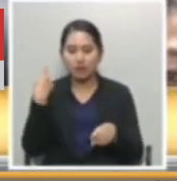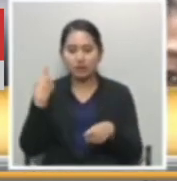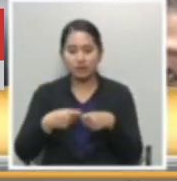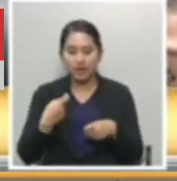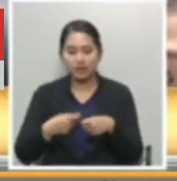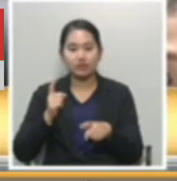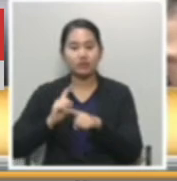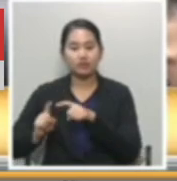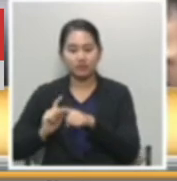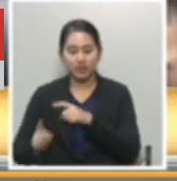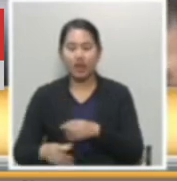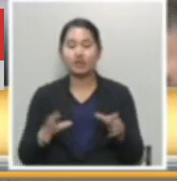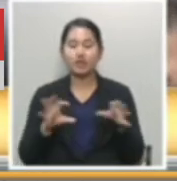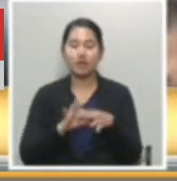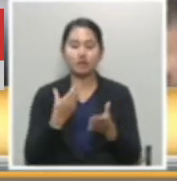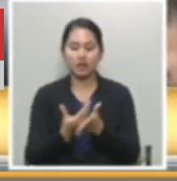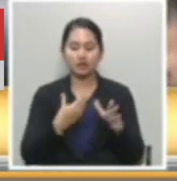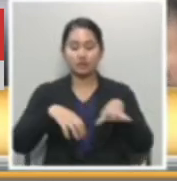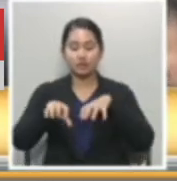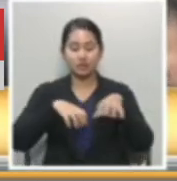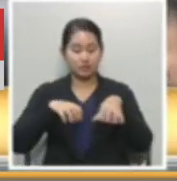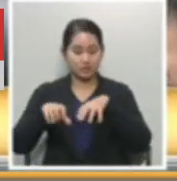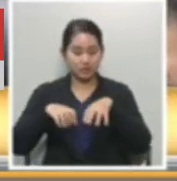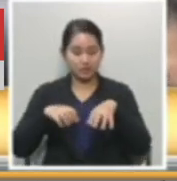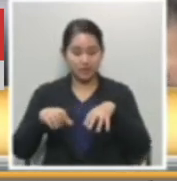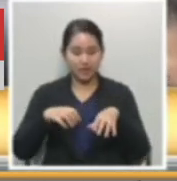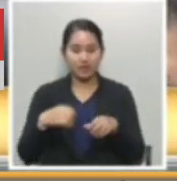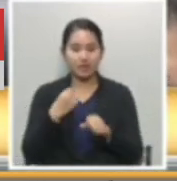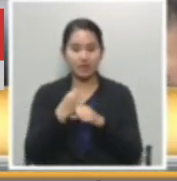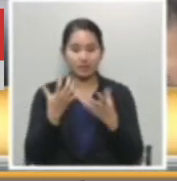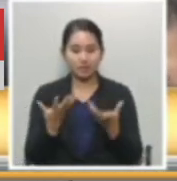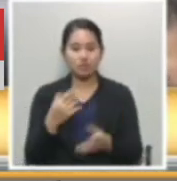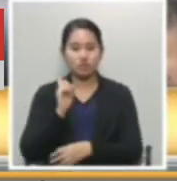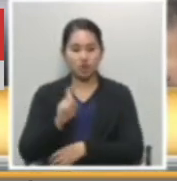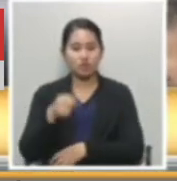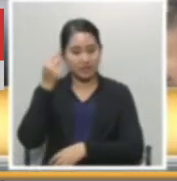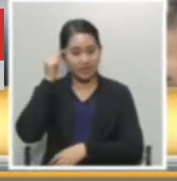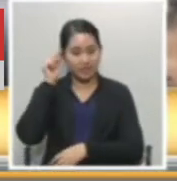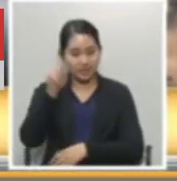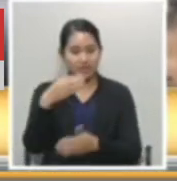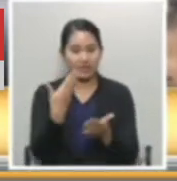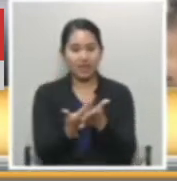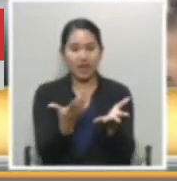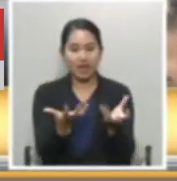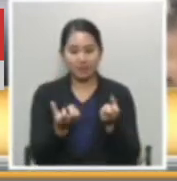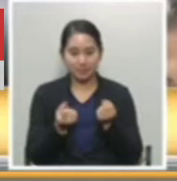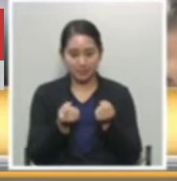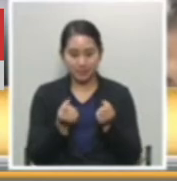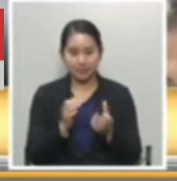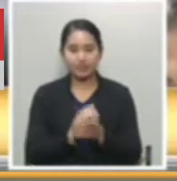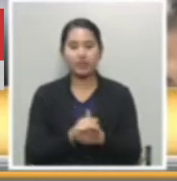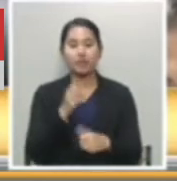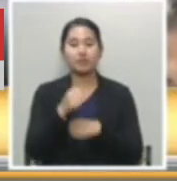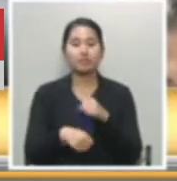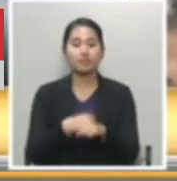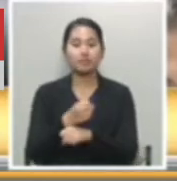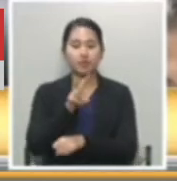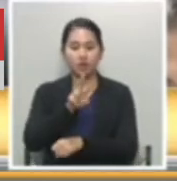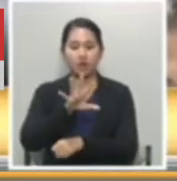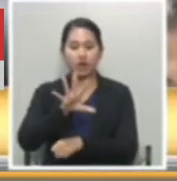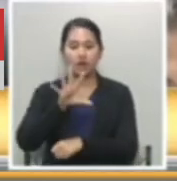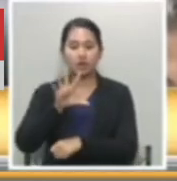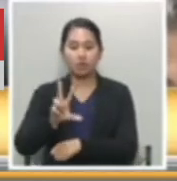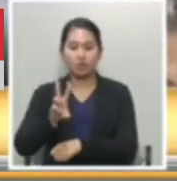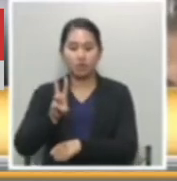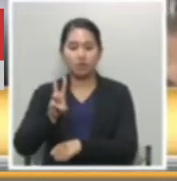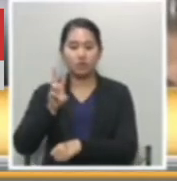สรรนะครับงบประมาณรายจ่ายจึงต้องคำนึงถึงรายรับของประเทศเพราะนั้นในปี